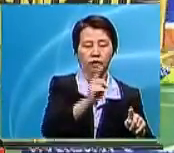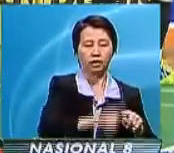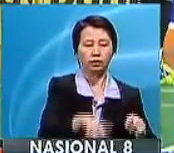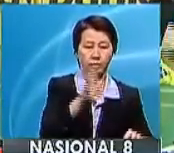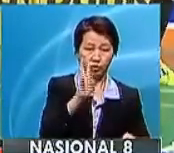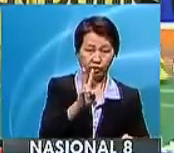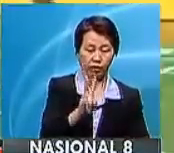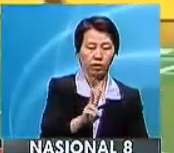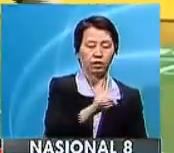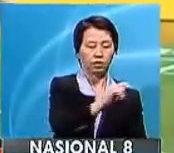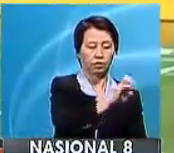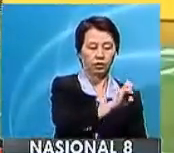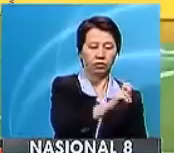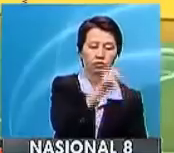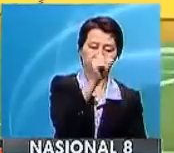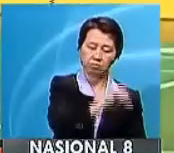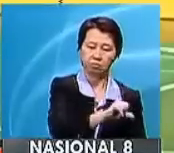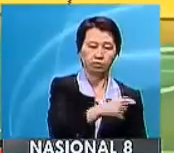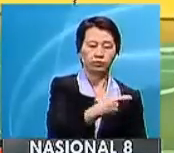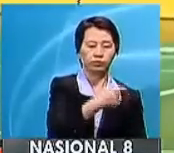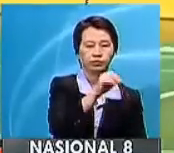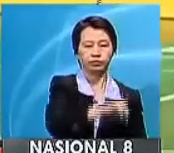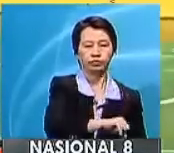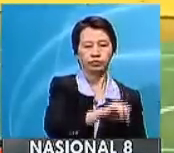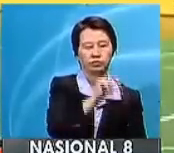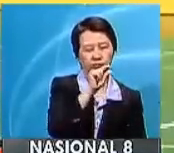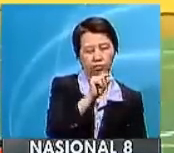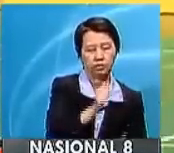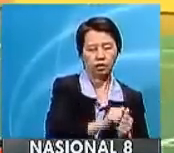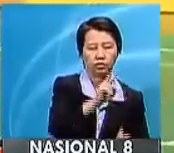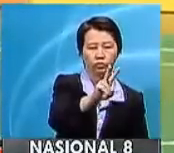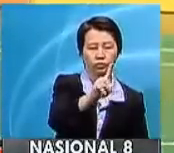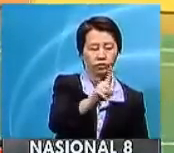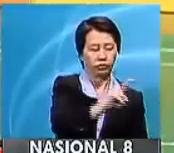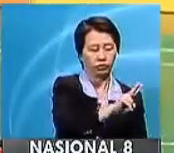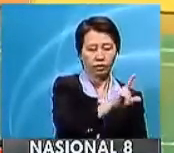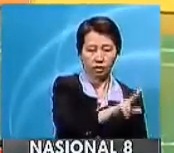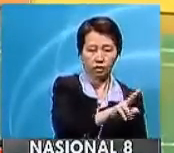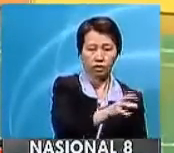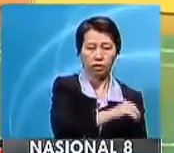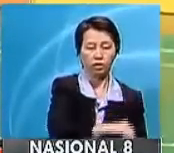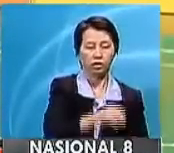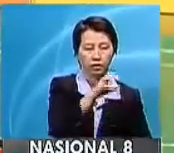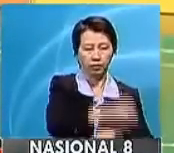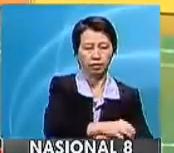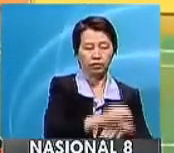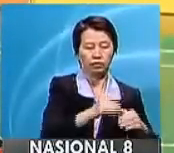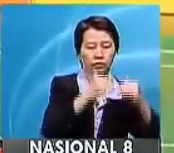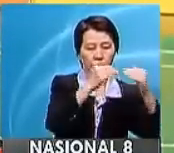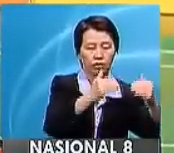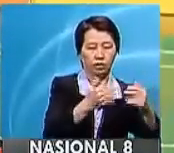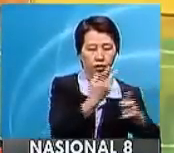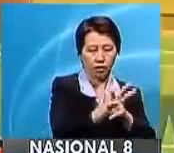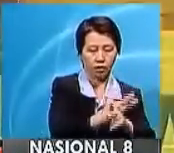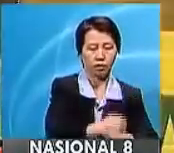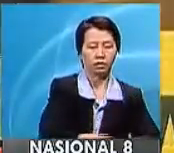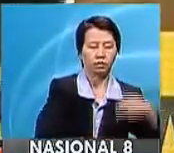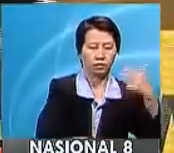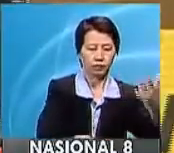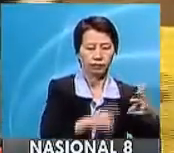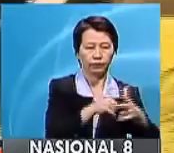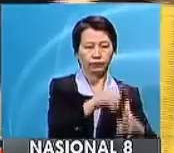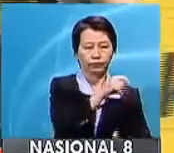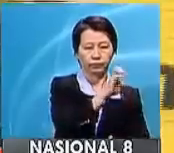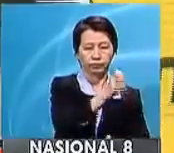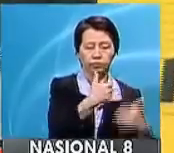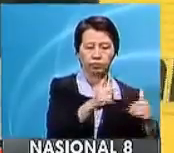set kedua t jingi diasak hebat dan telah tewas tipis dengan 2123 dipaksa ke rubers di rubers t Jing